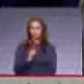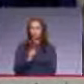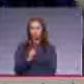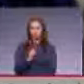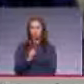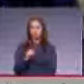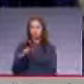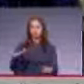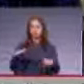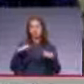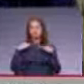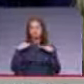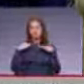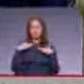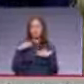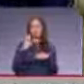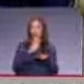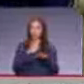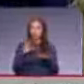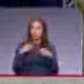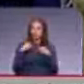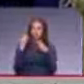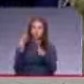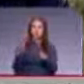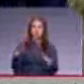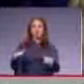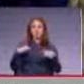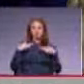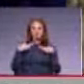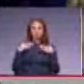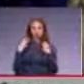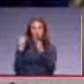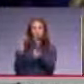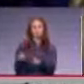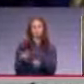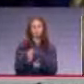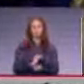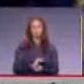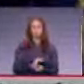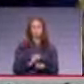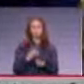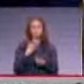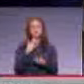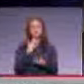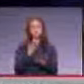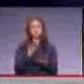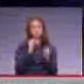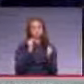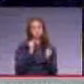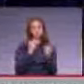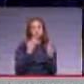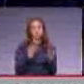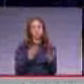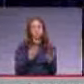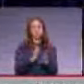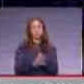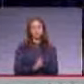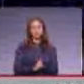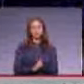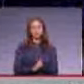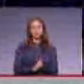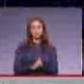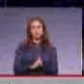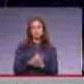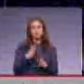بطانية. ما احنا جبنا لك. جبنا لك كمان. ربنا يخليكي يا رب. ربنا يخليكي. يا رب يخليكي.